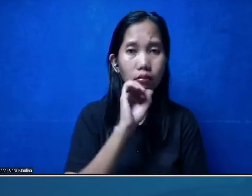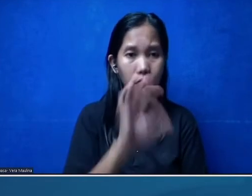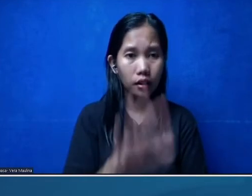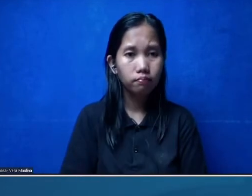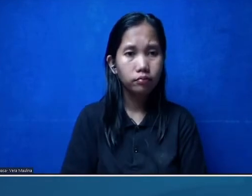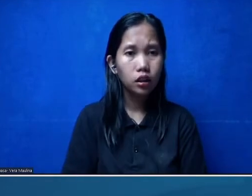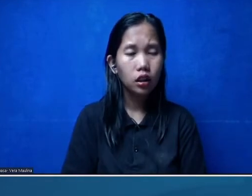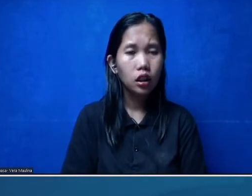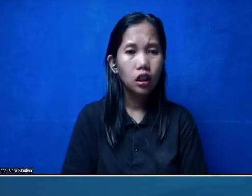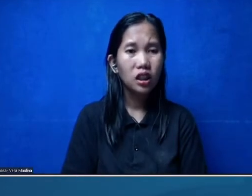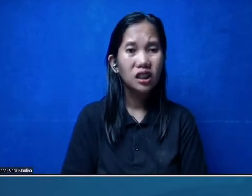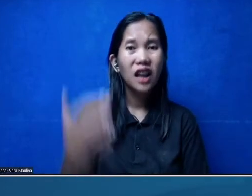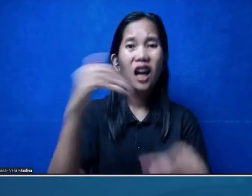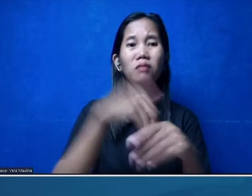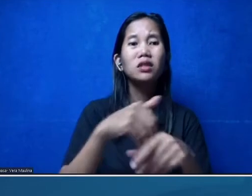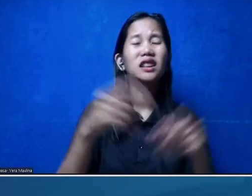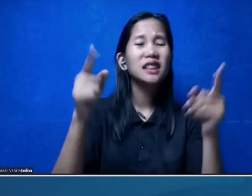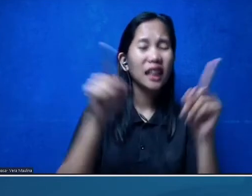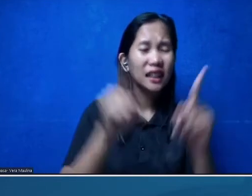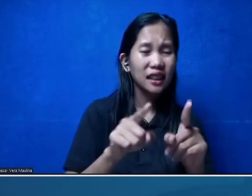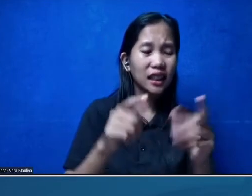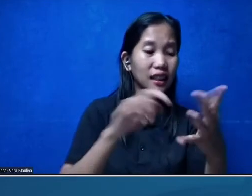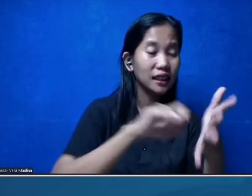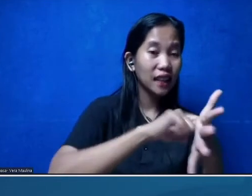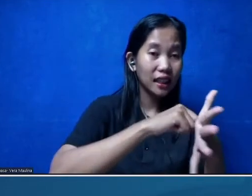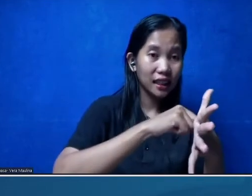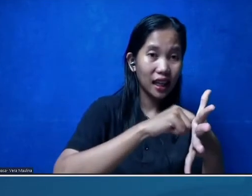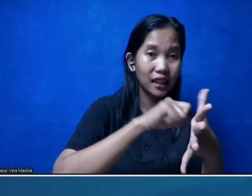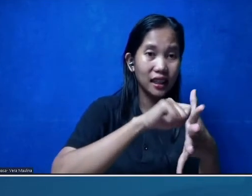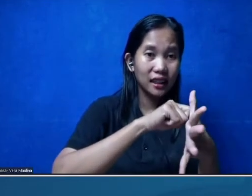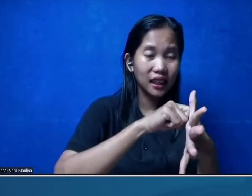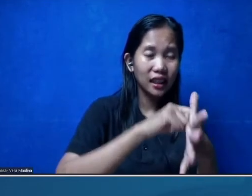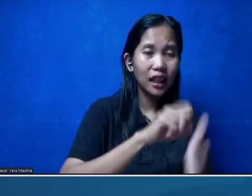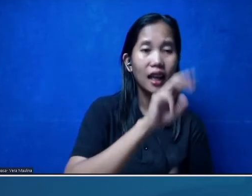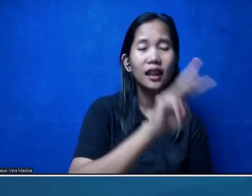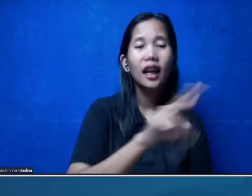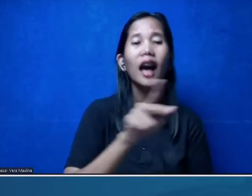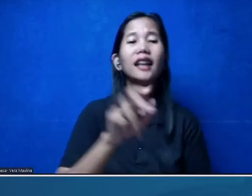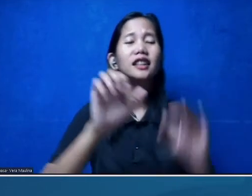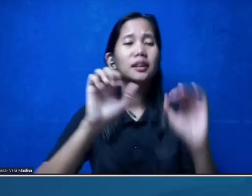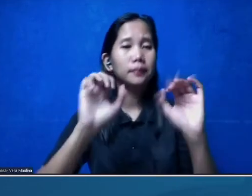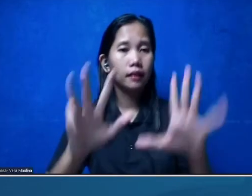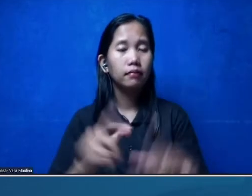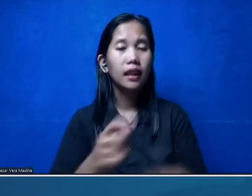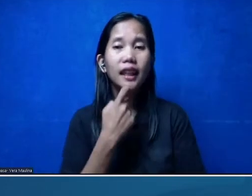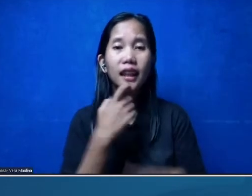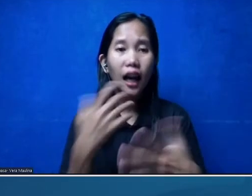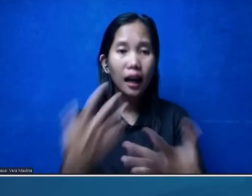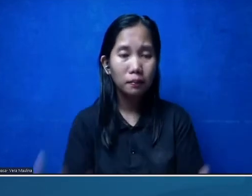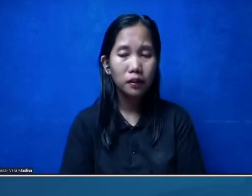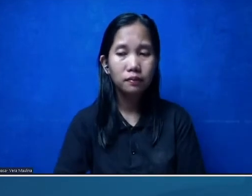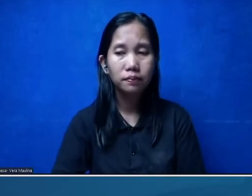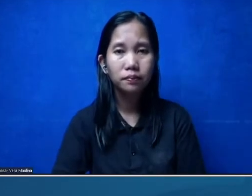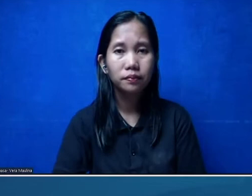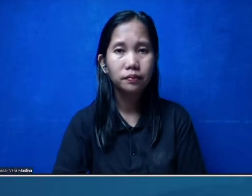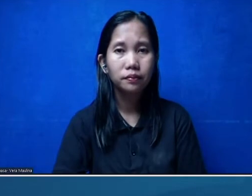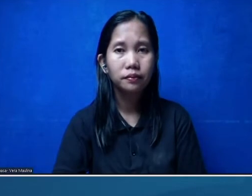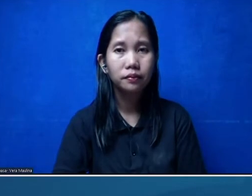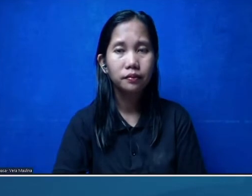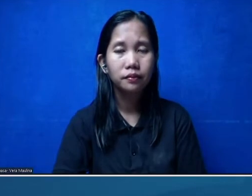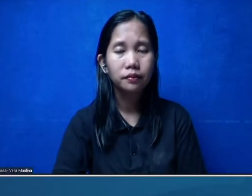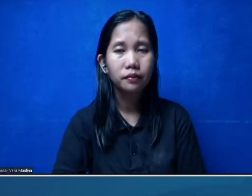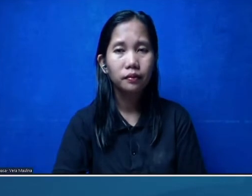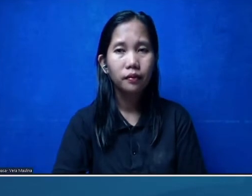itu dan berfirman kepadanya Di manakah engkau ya Adam dan Hawa bersembunyi dibalik pepohonan